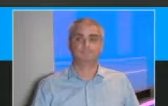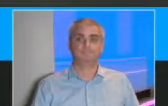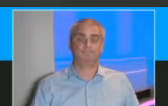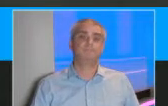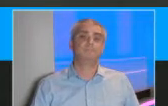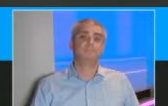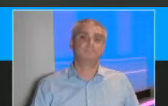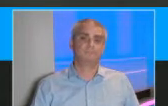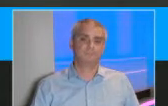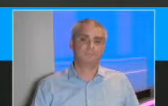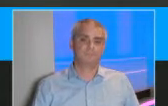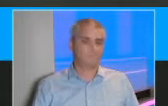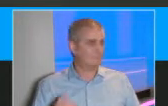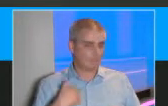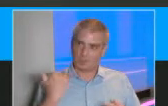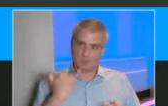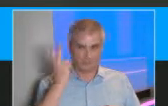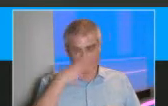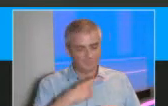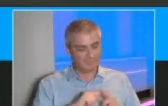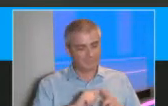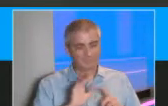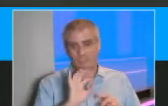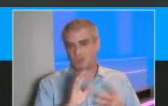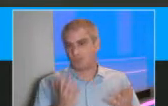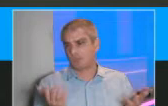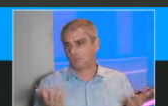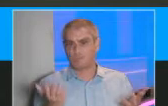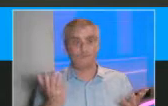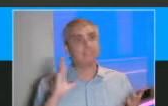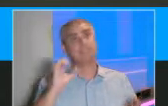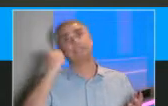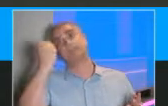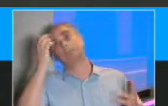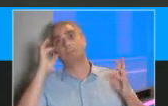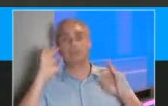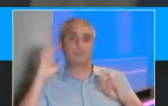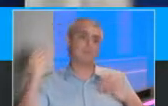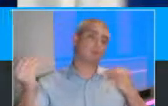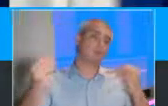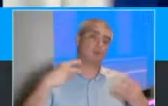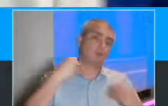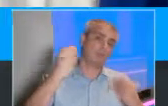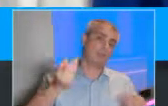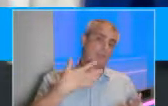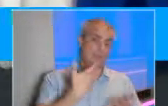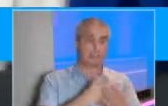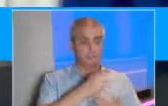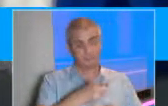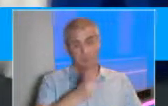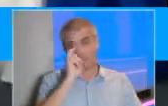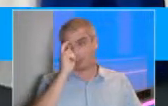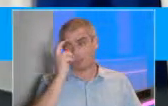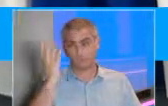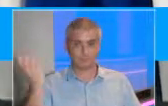ואת יודע, אני לא תמיד מבינה את הסגנון הזה, כאילו, האם באמת שמישהו נתן את ההצעה הזאת